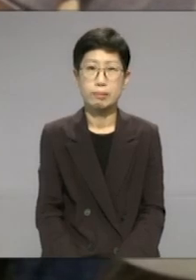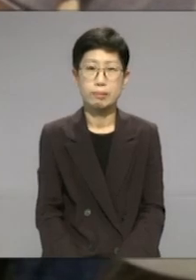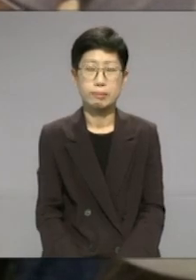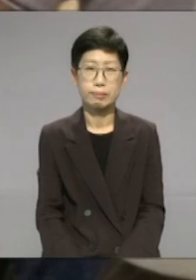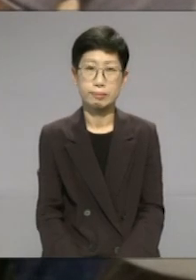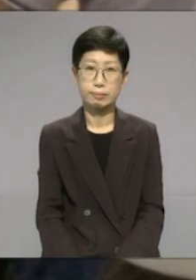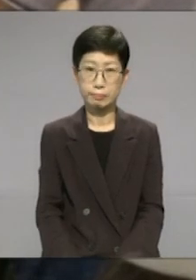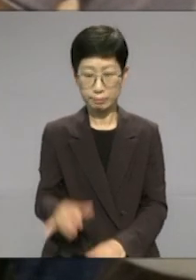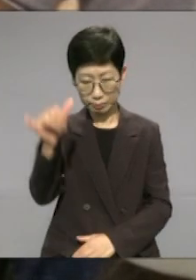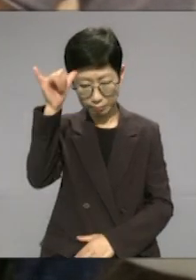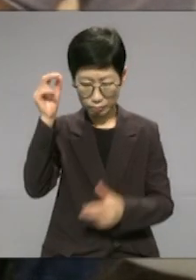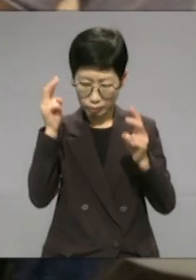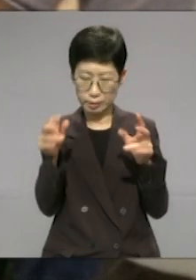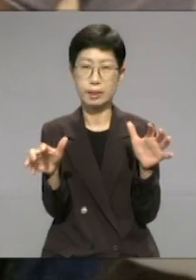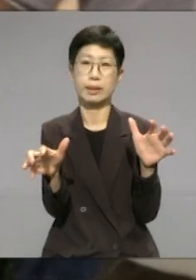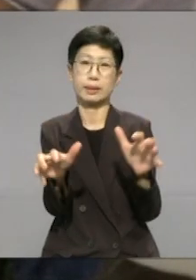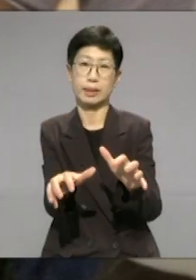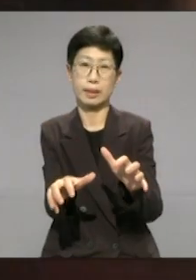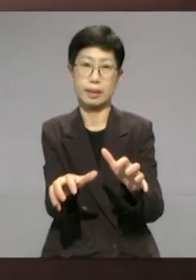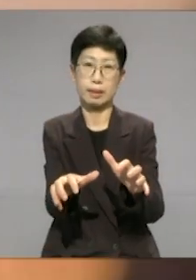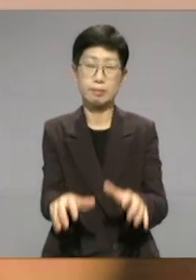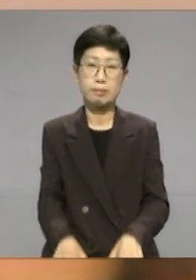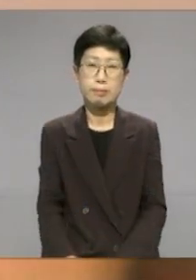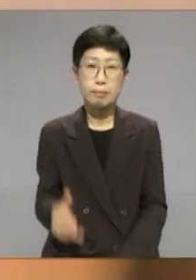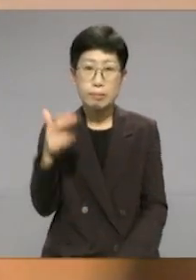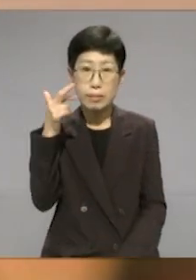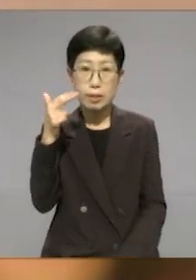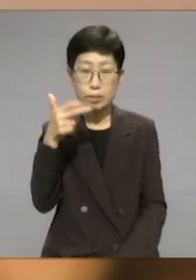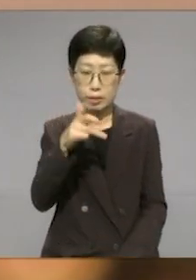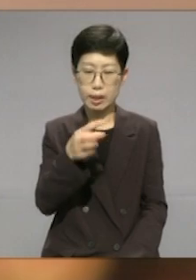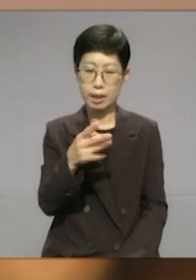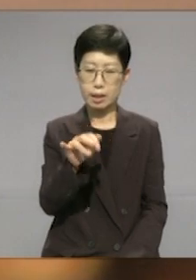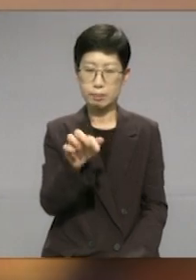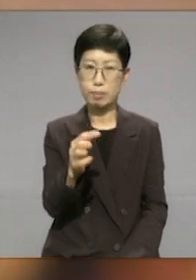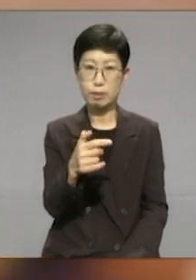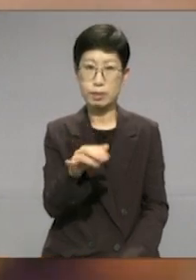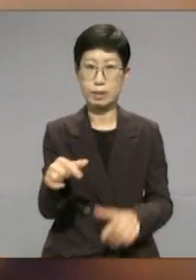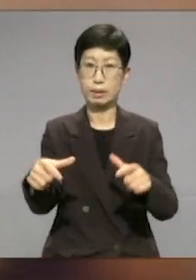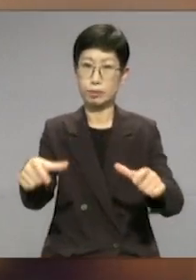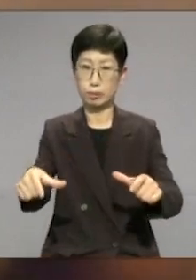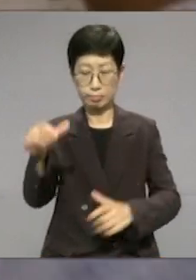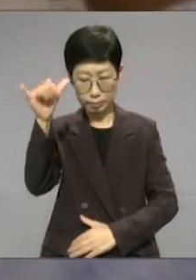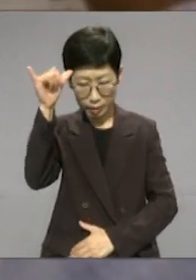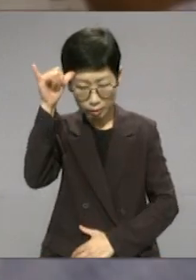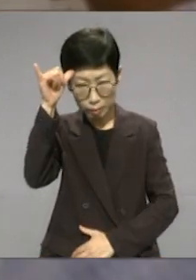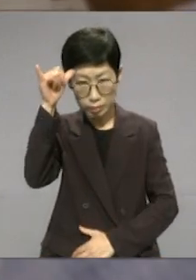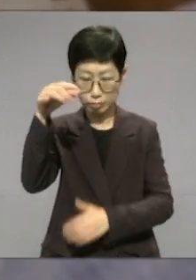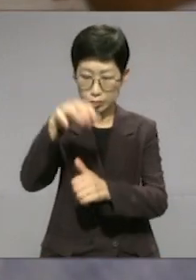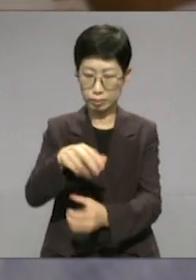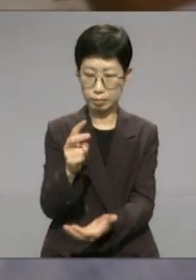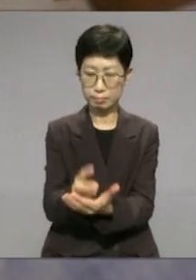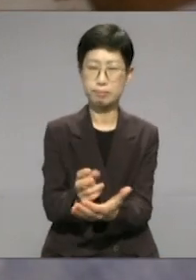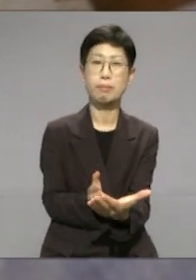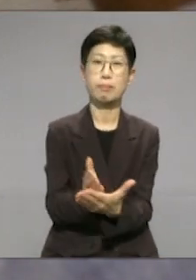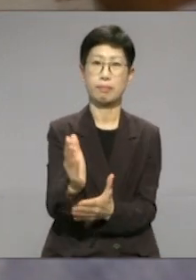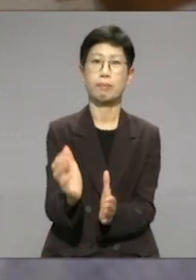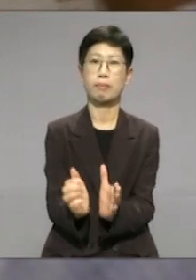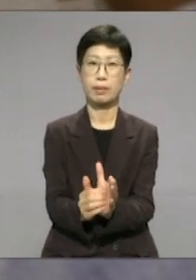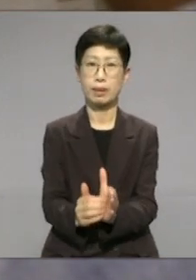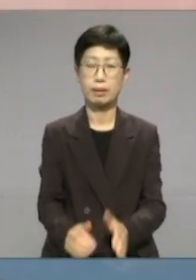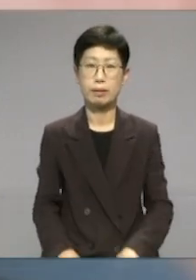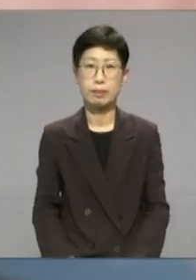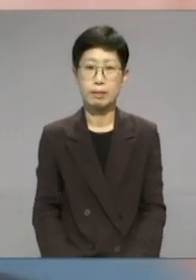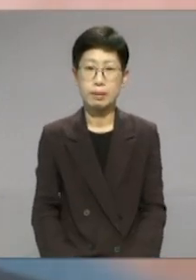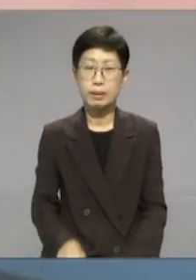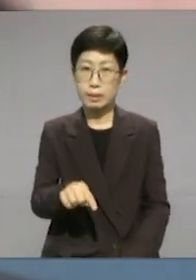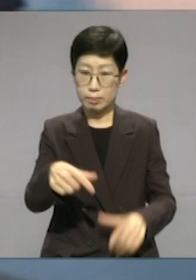주요 인공지능 기업들이 모여 있는 실리콘 밸리가 위치한 미국 캘리포니아 주에서 인공지능 규제 법안이 통과됐습니다